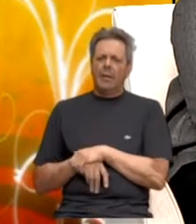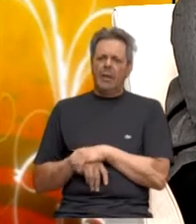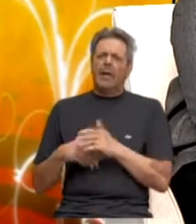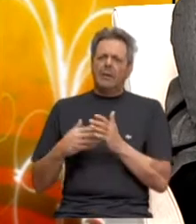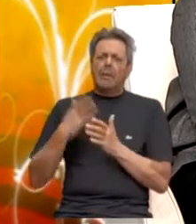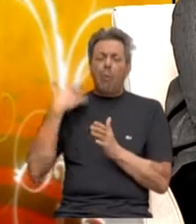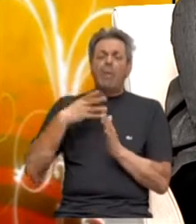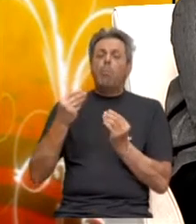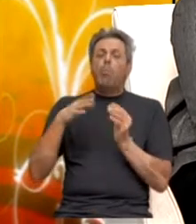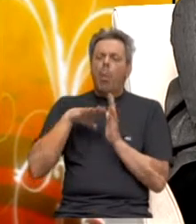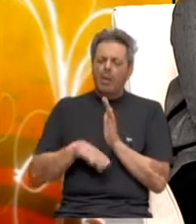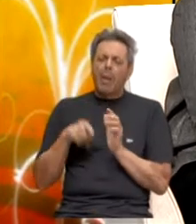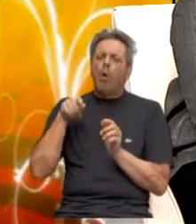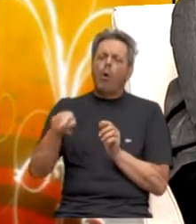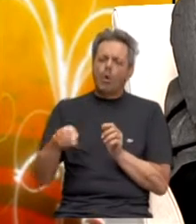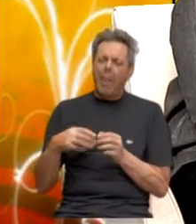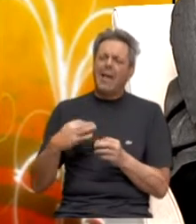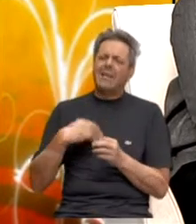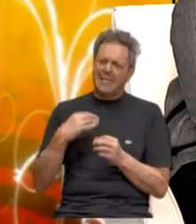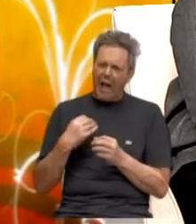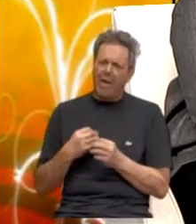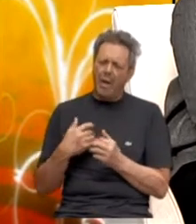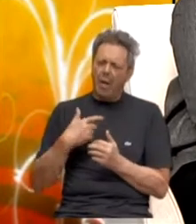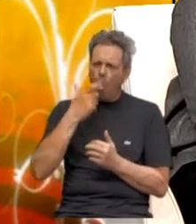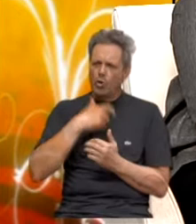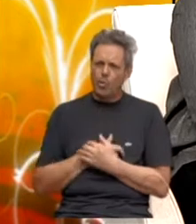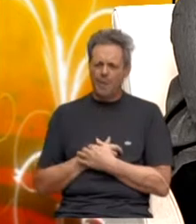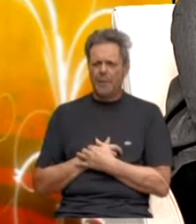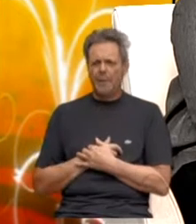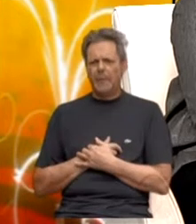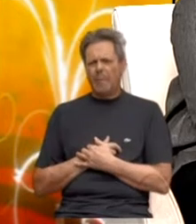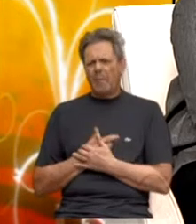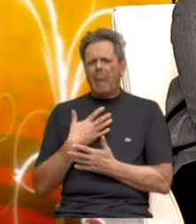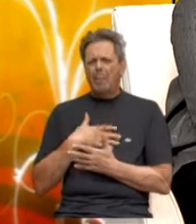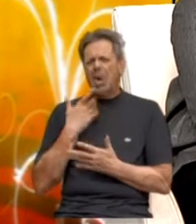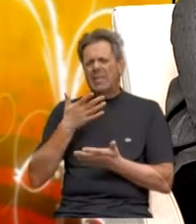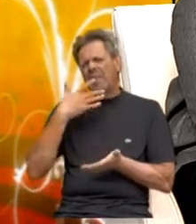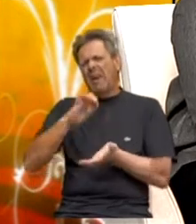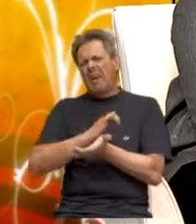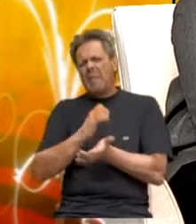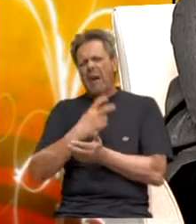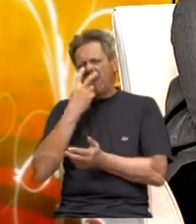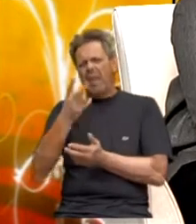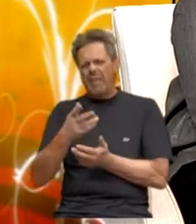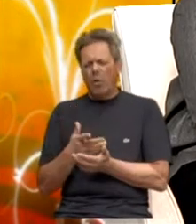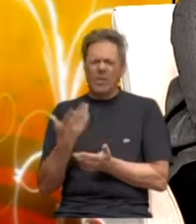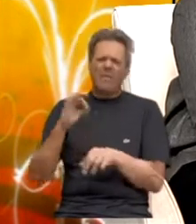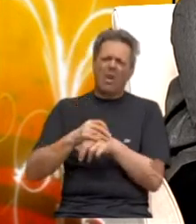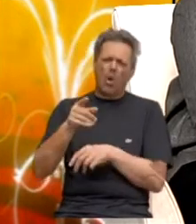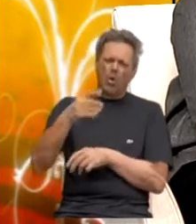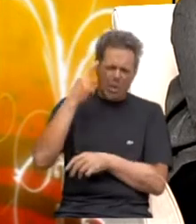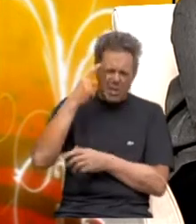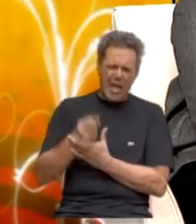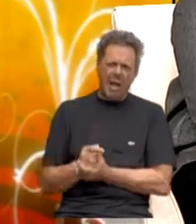puno niže nego one kod zdrave populacije. Da ne zamaramo sad gledatelje sa svim tim vrijednostima, to svaki liječnik zna i